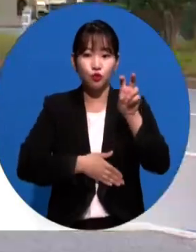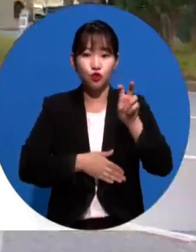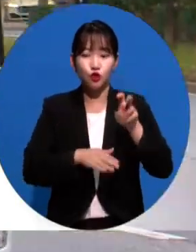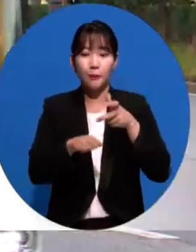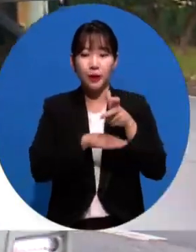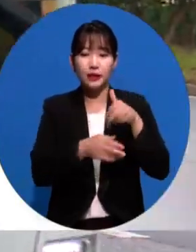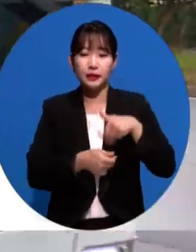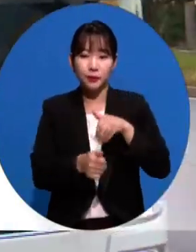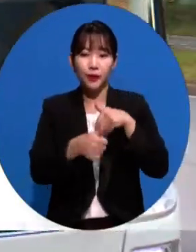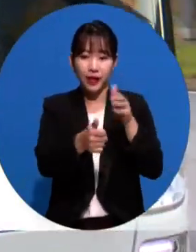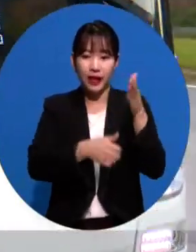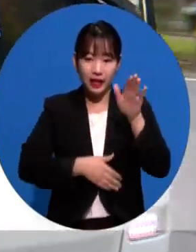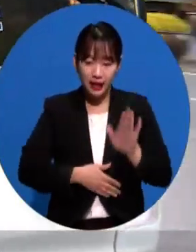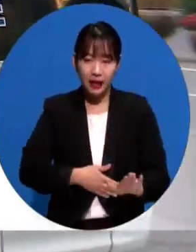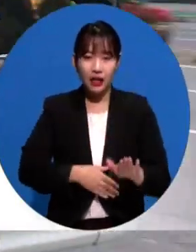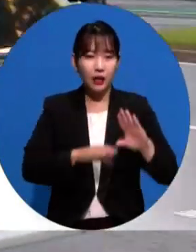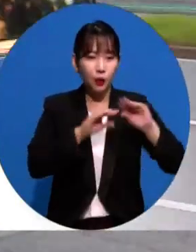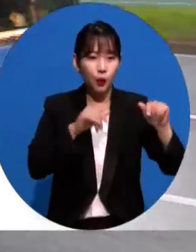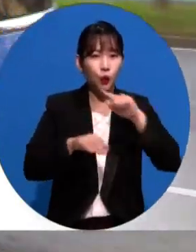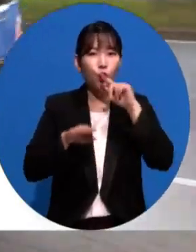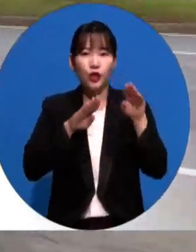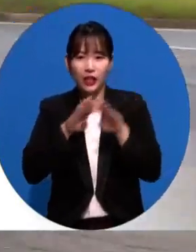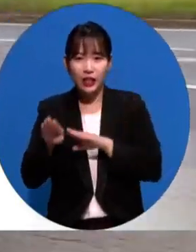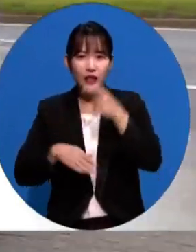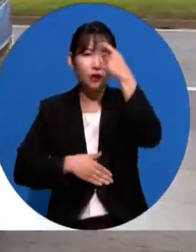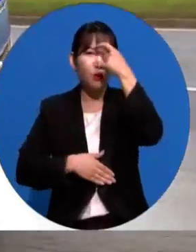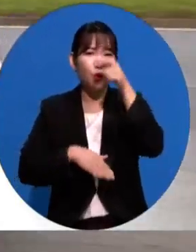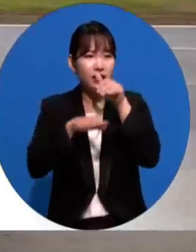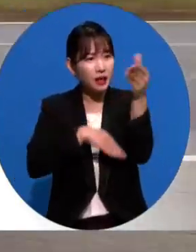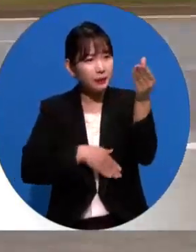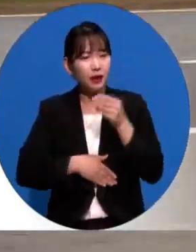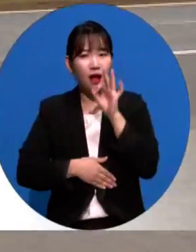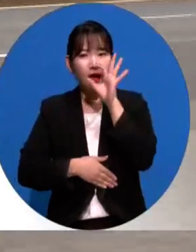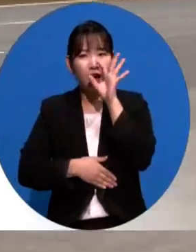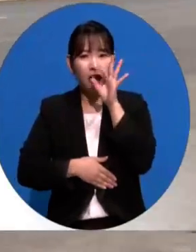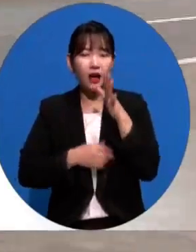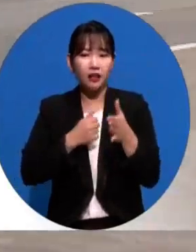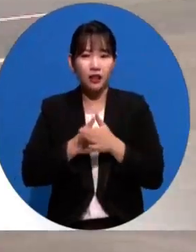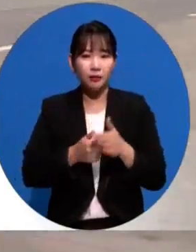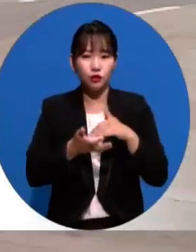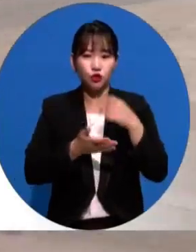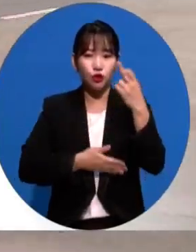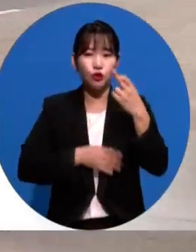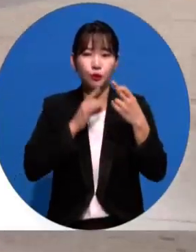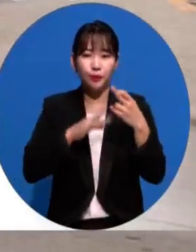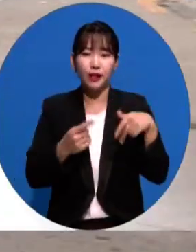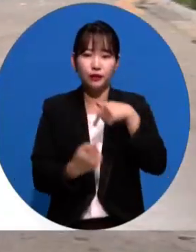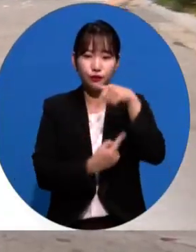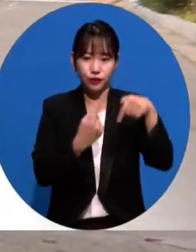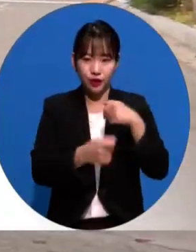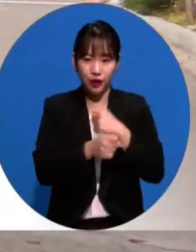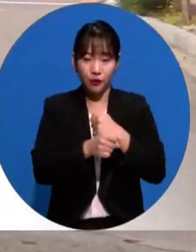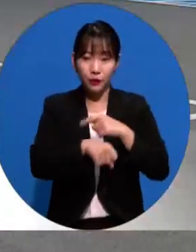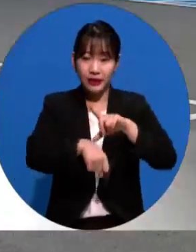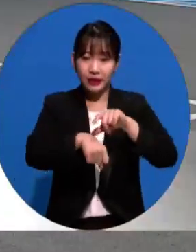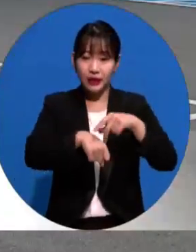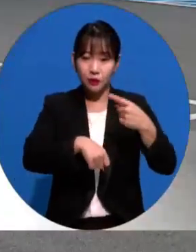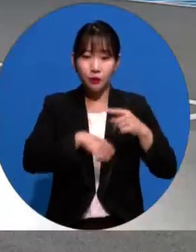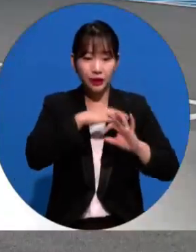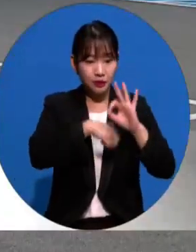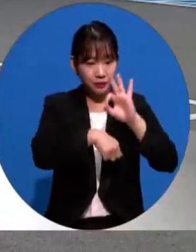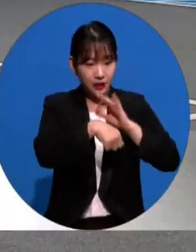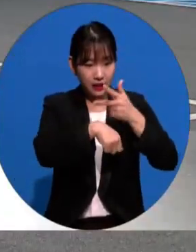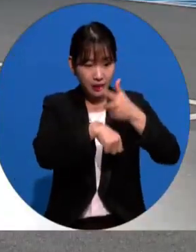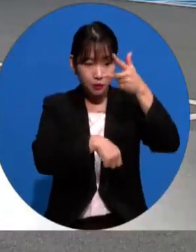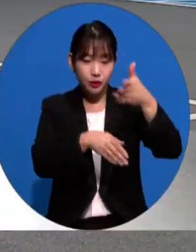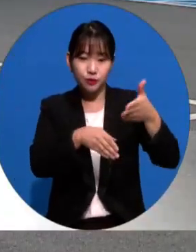노선에 투입하고 있지만 토요일과 일요일은 교외 차량 임차가 불가능해 12대만 운영하고 운행 시간도 오전